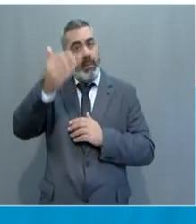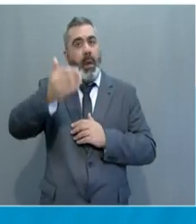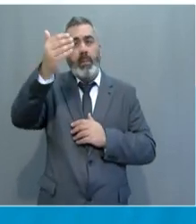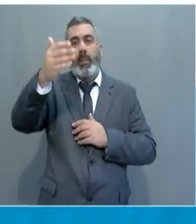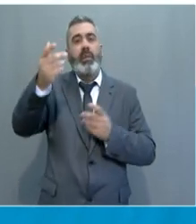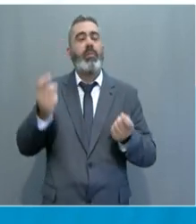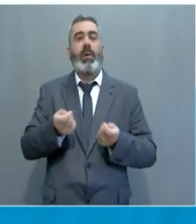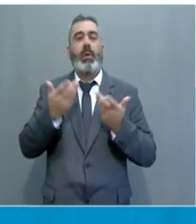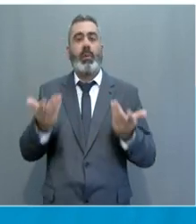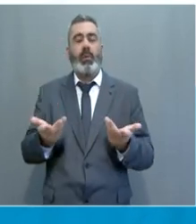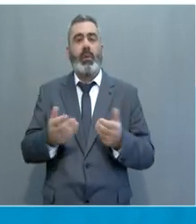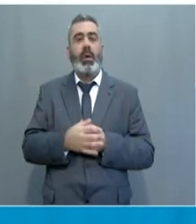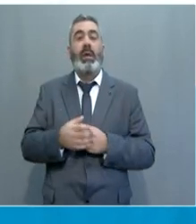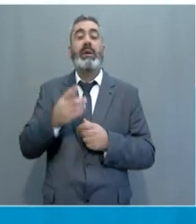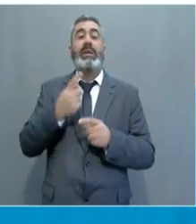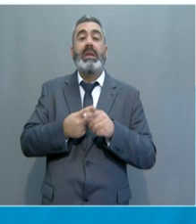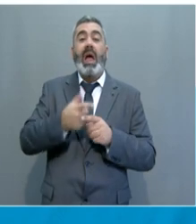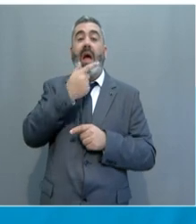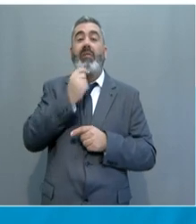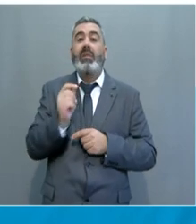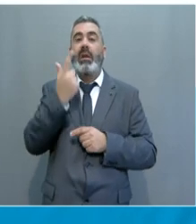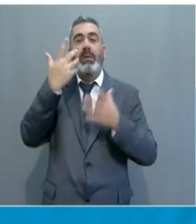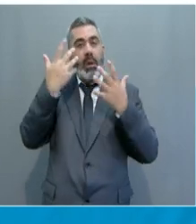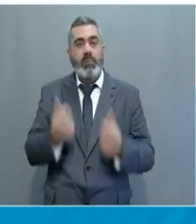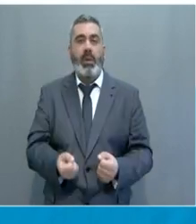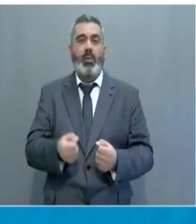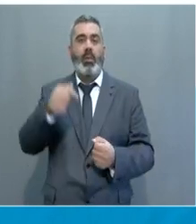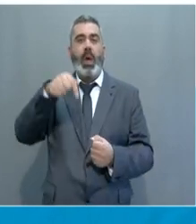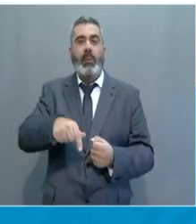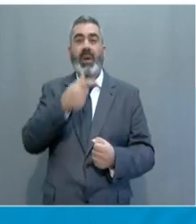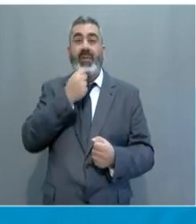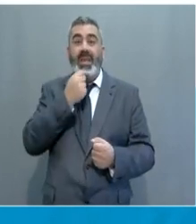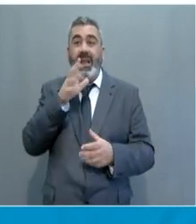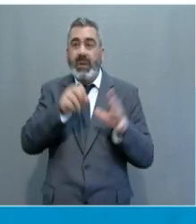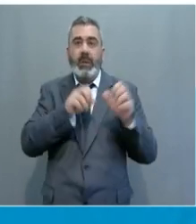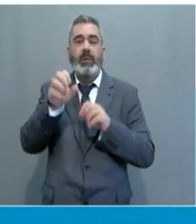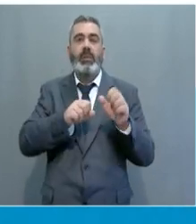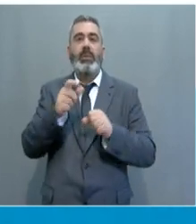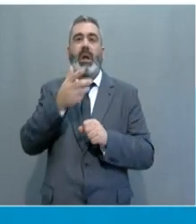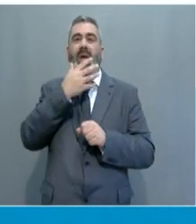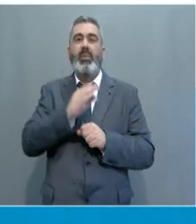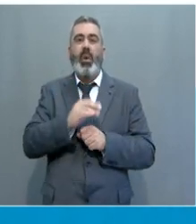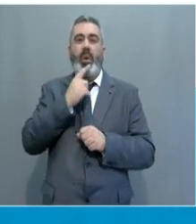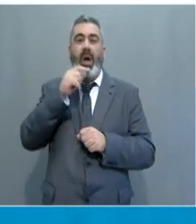είναι οι ευκαιρίες οι οποίες γεννιούνται